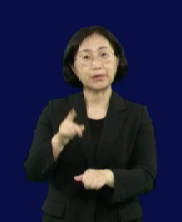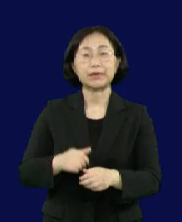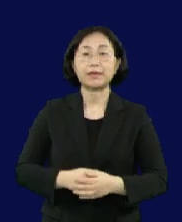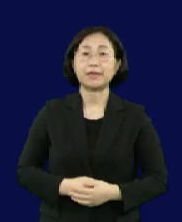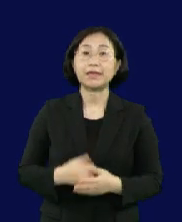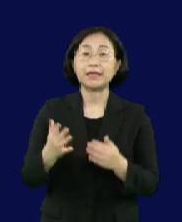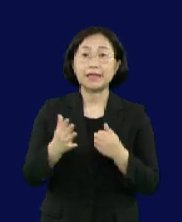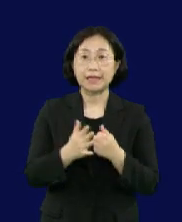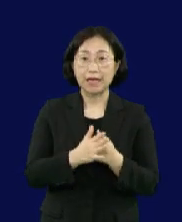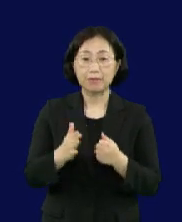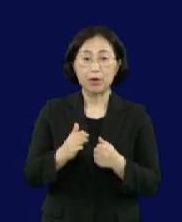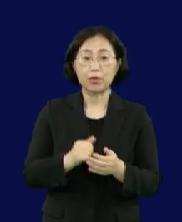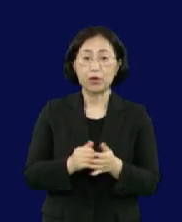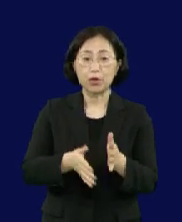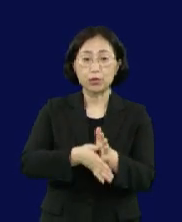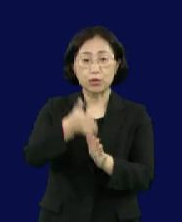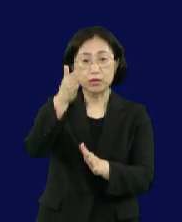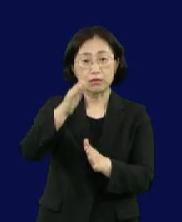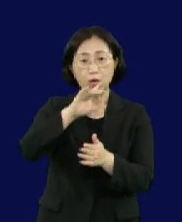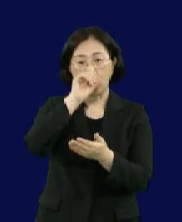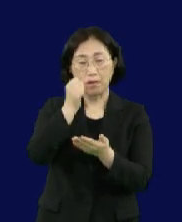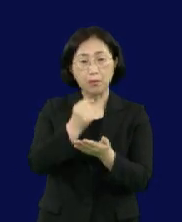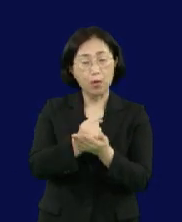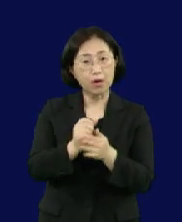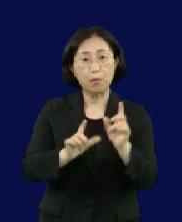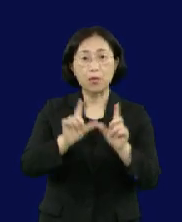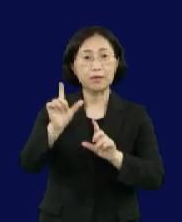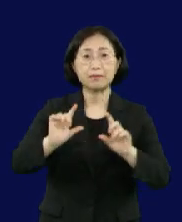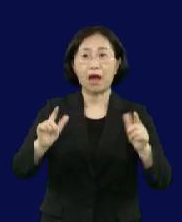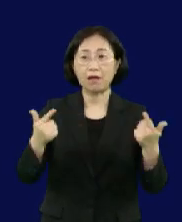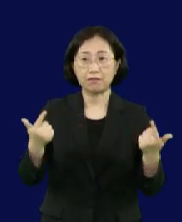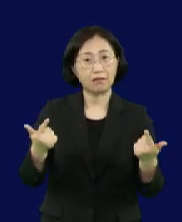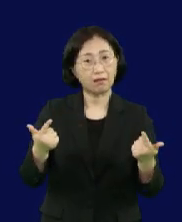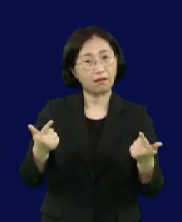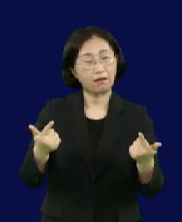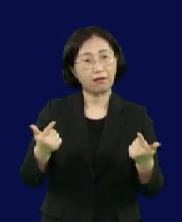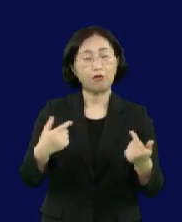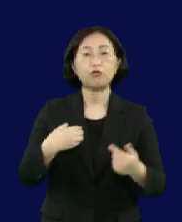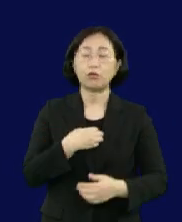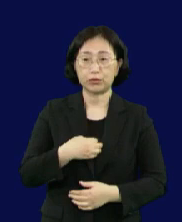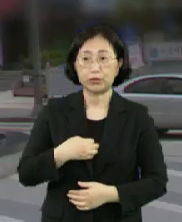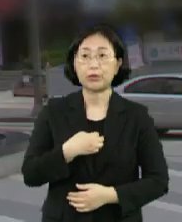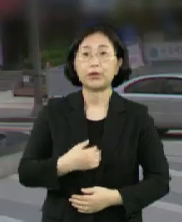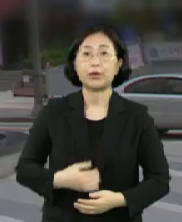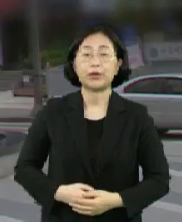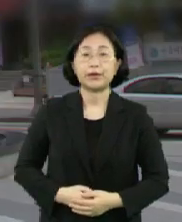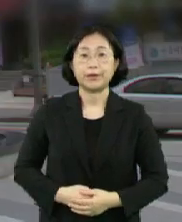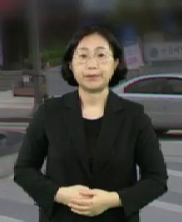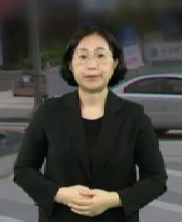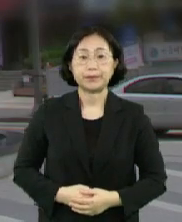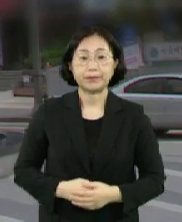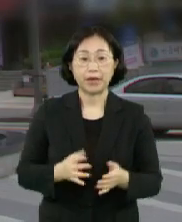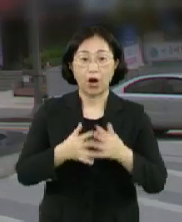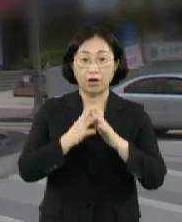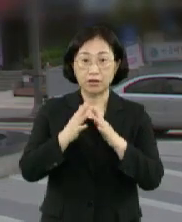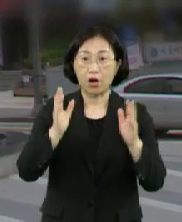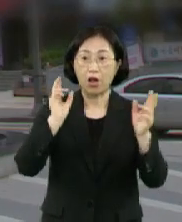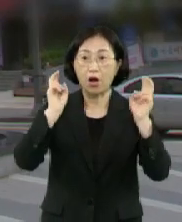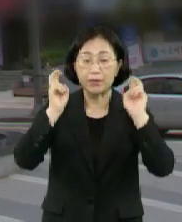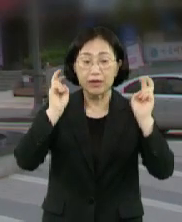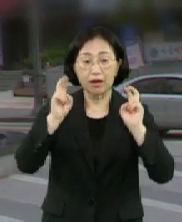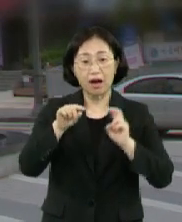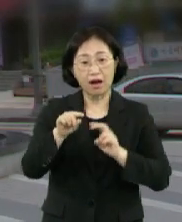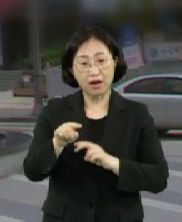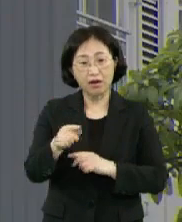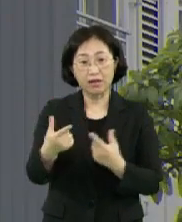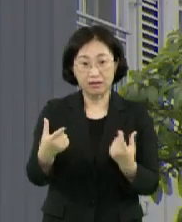있다라는 거죠. 그렇게 되면은 도시로서의 변모를 갖추지 못할 수 있다라는 그런 우려가 됩니다. 건설업계가 이